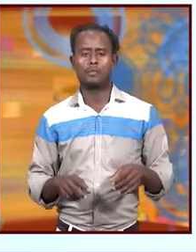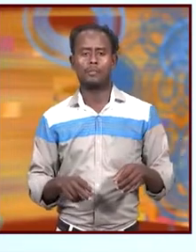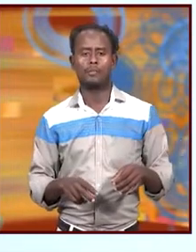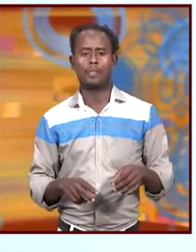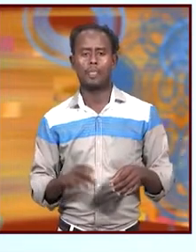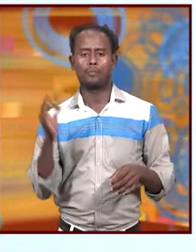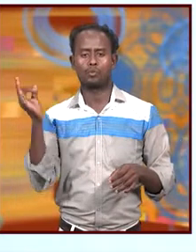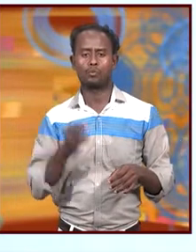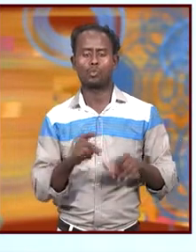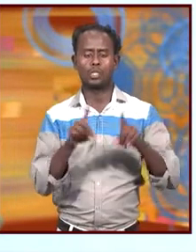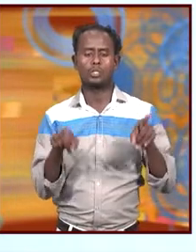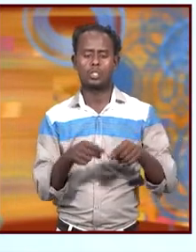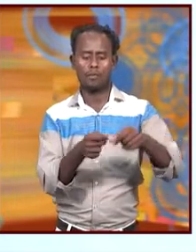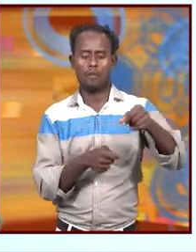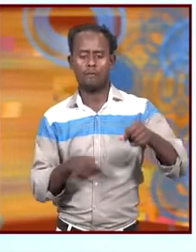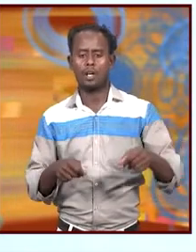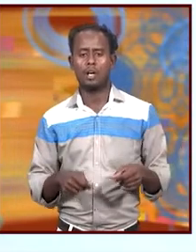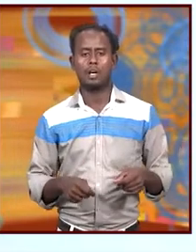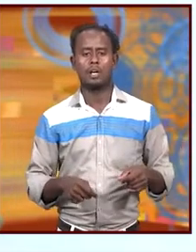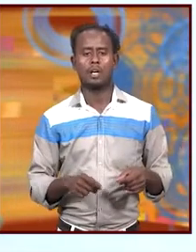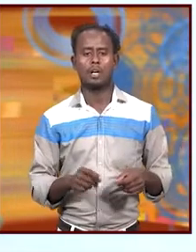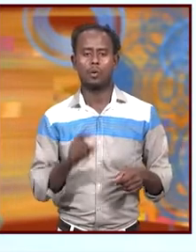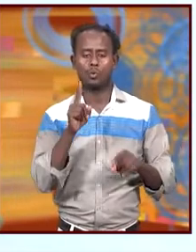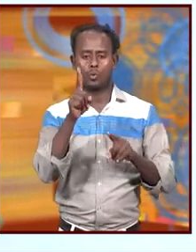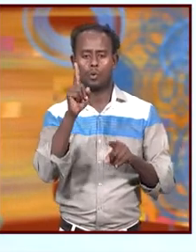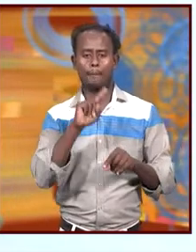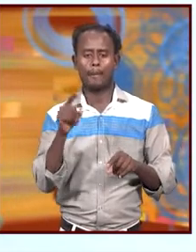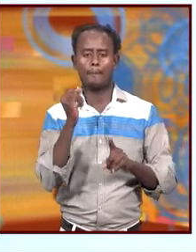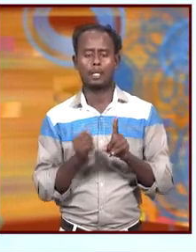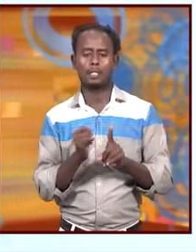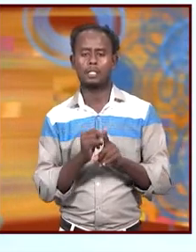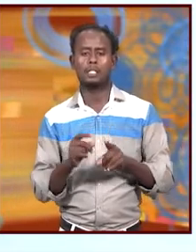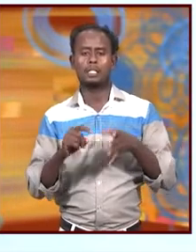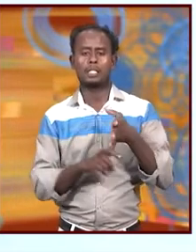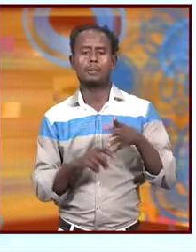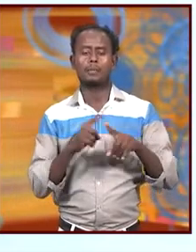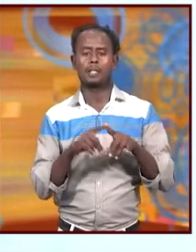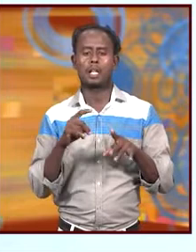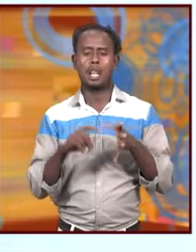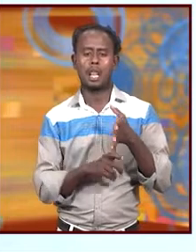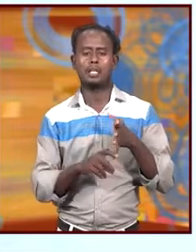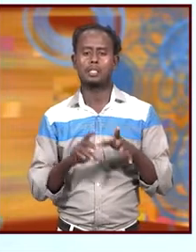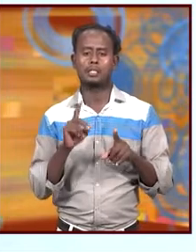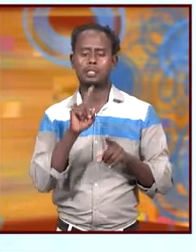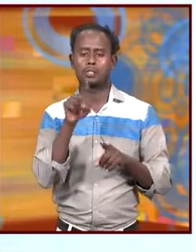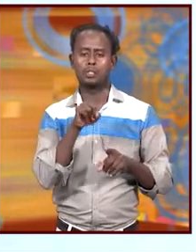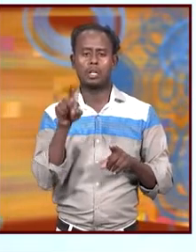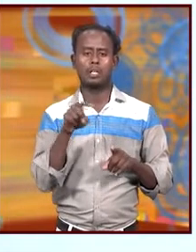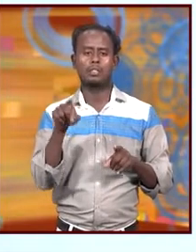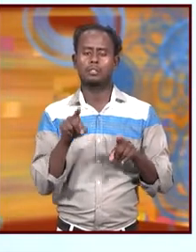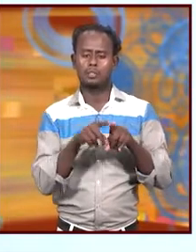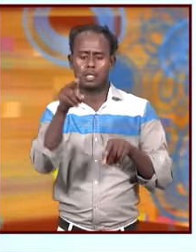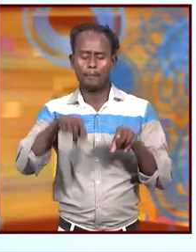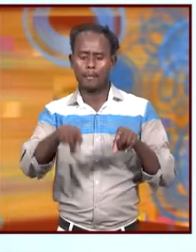புதிய சதுரத்துடைய பரப்பளவு என்னவாக இருக்கிறது? 1/16 எஸ் பெருக்கல் எஸ் சதுர அலகுகள். இரண்டையும்